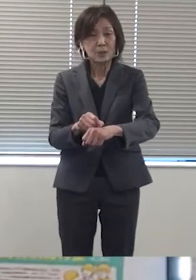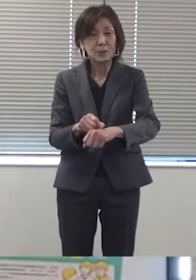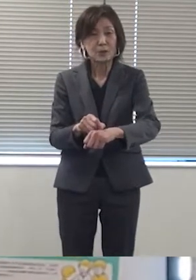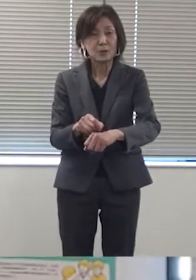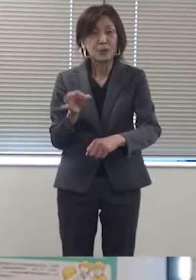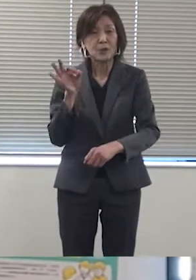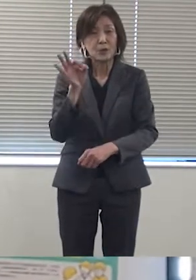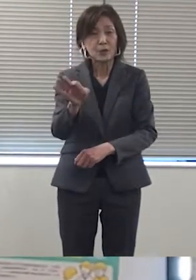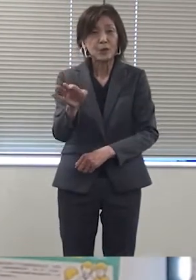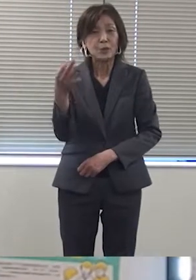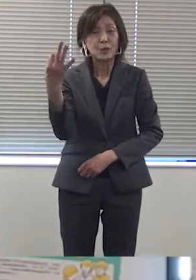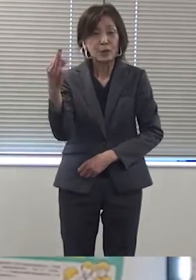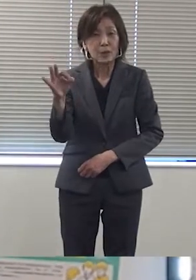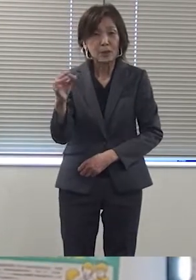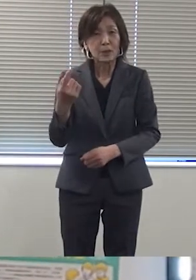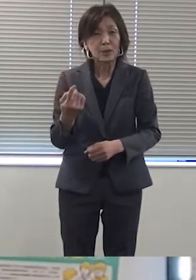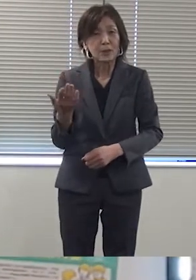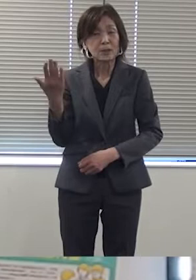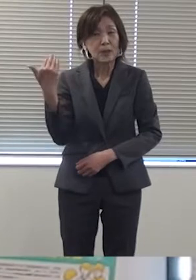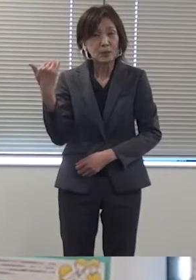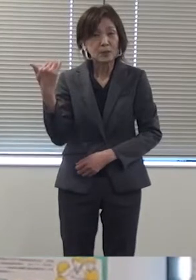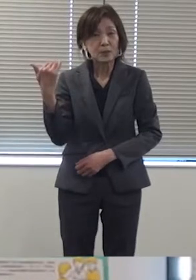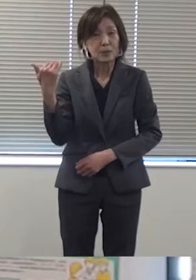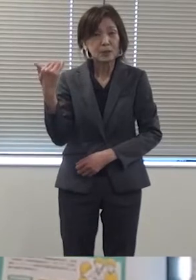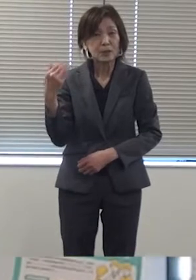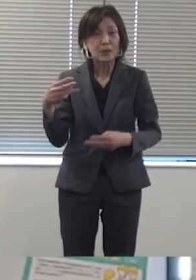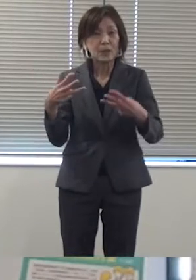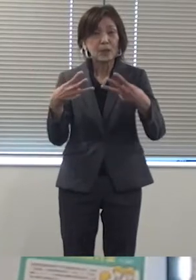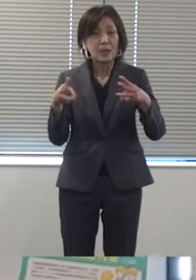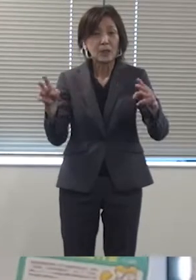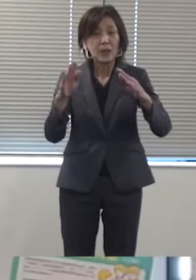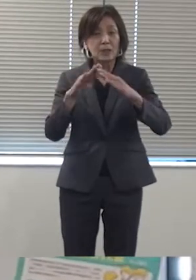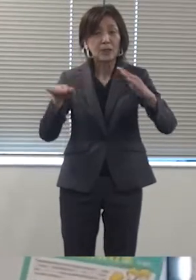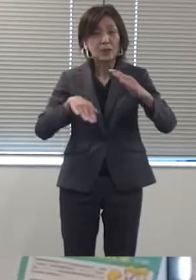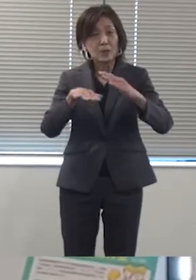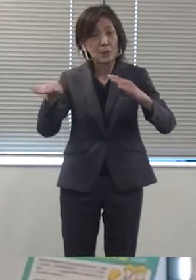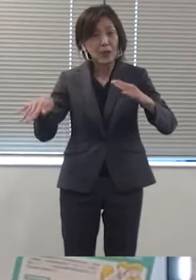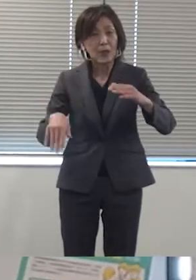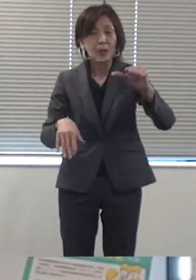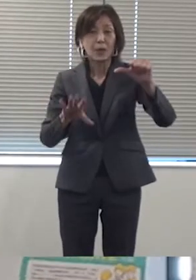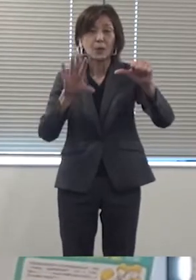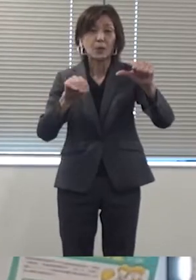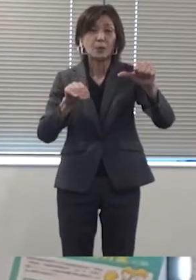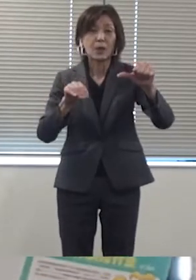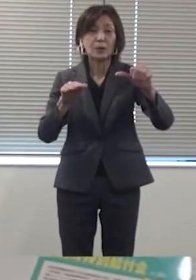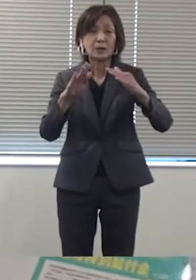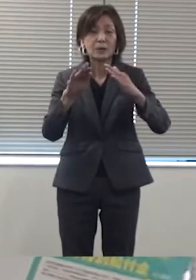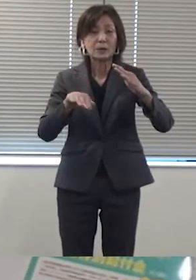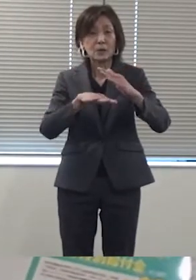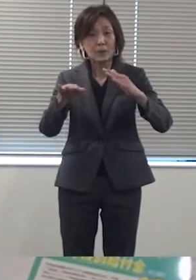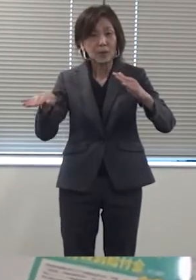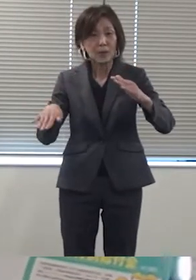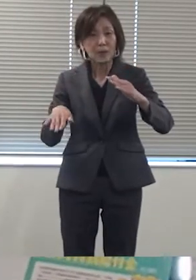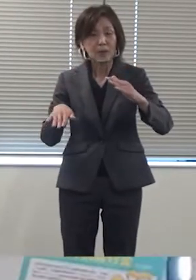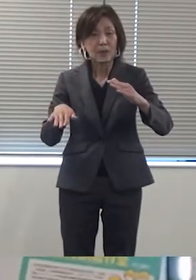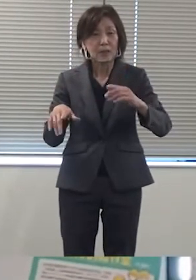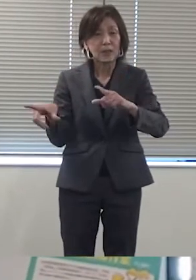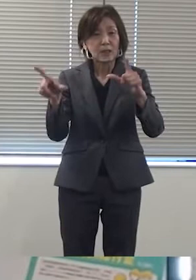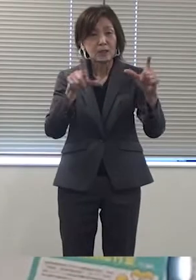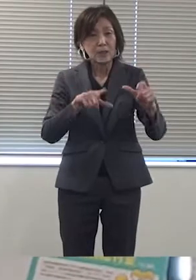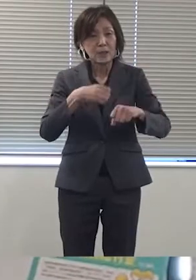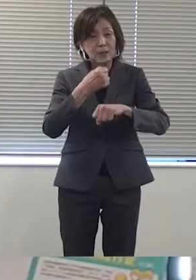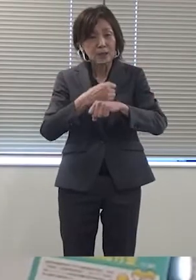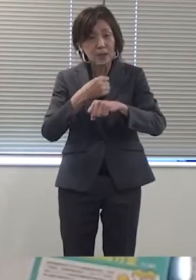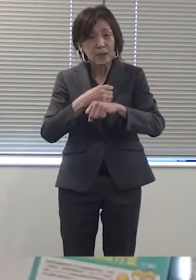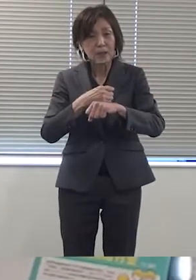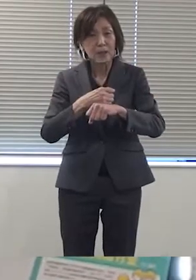所帯が約5万所帯、それから生活救援所帯が約1万所帯想定しているんですが、昨日歯